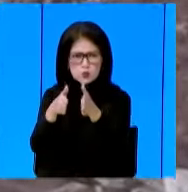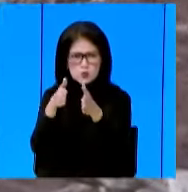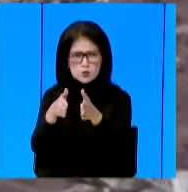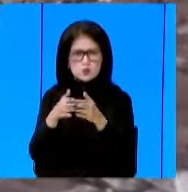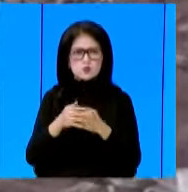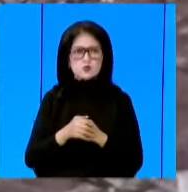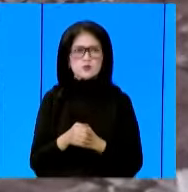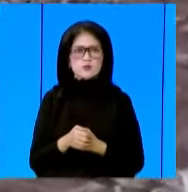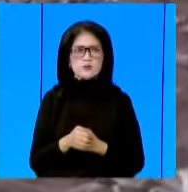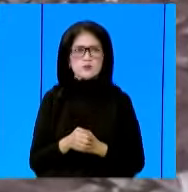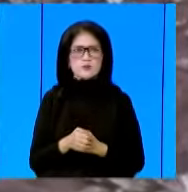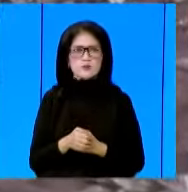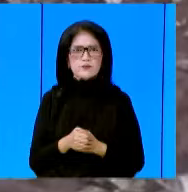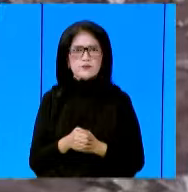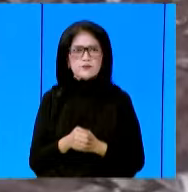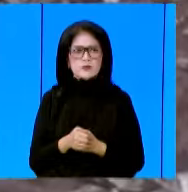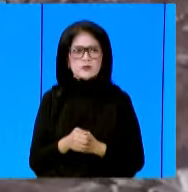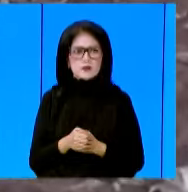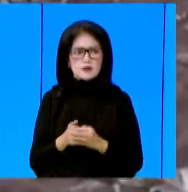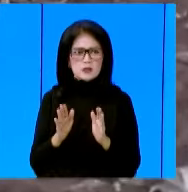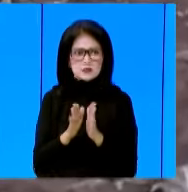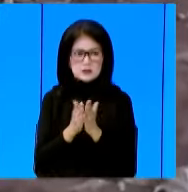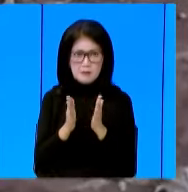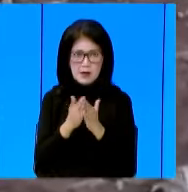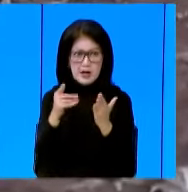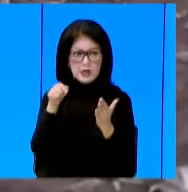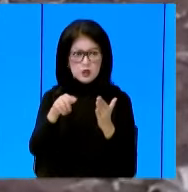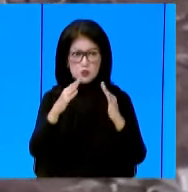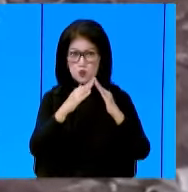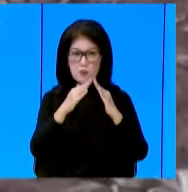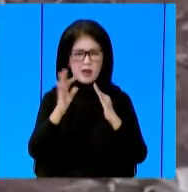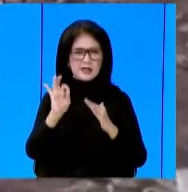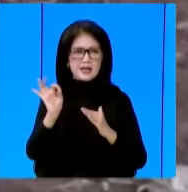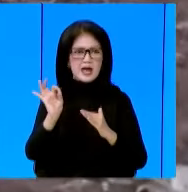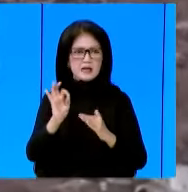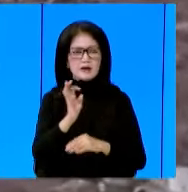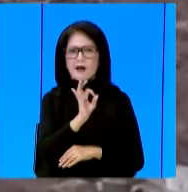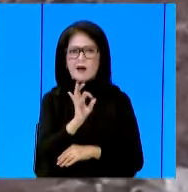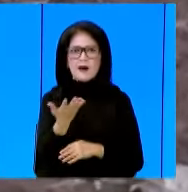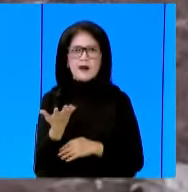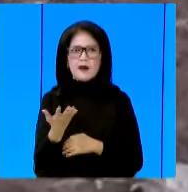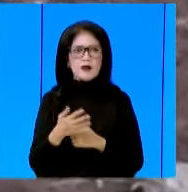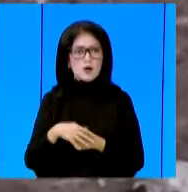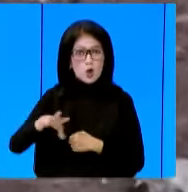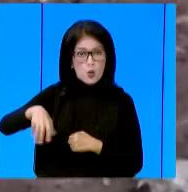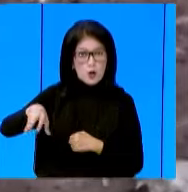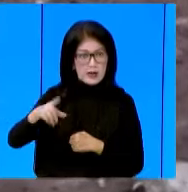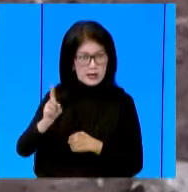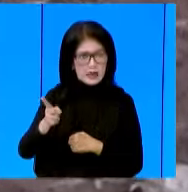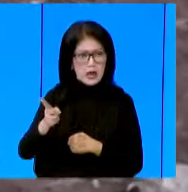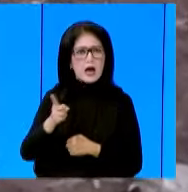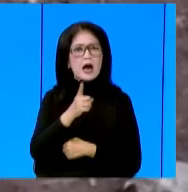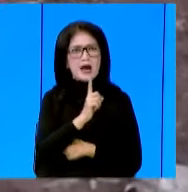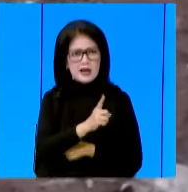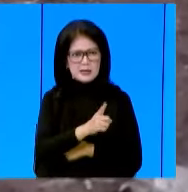Terus di Demak itu sudah nggak punya tempat tinggal. Keluarga di mana? Keluarga sih, adik-adik pemerintah.